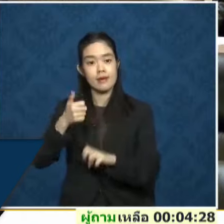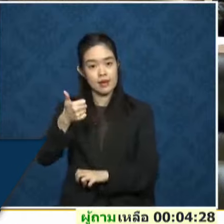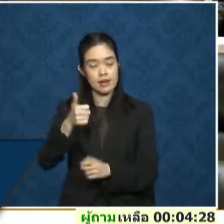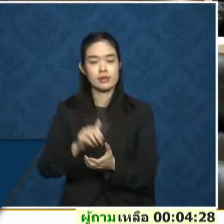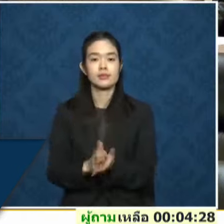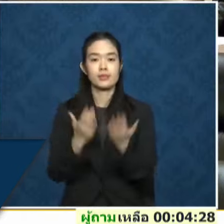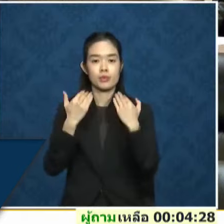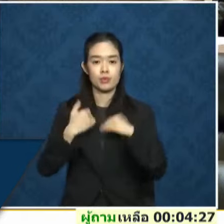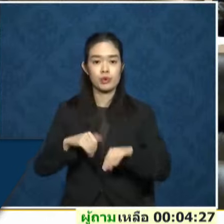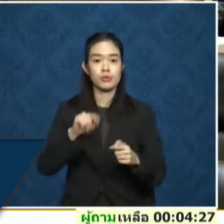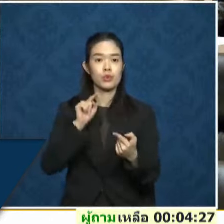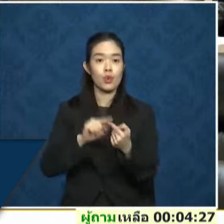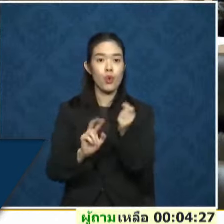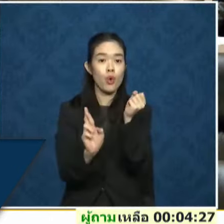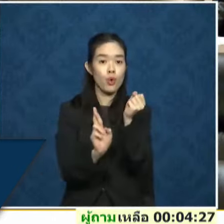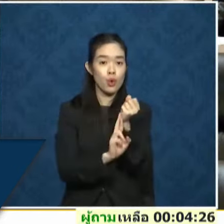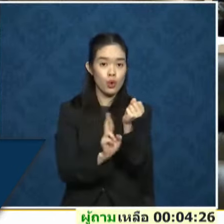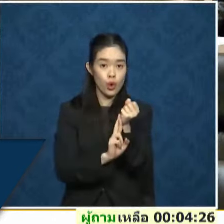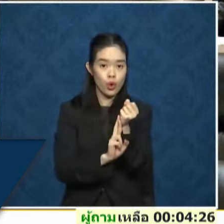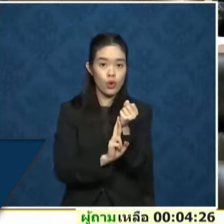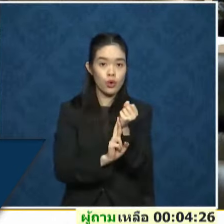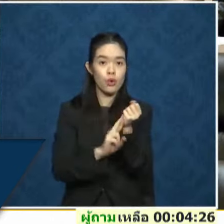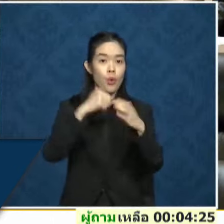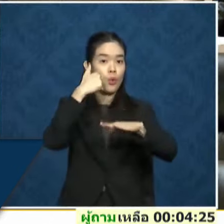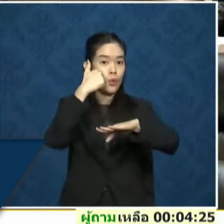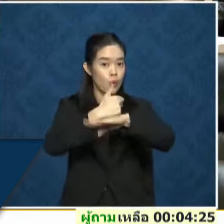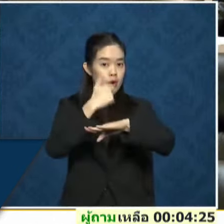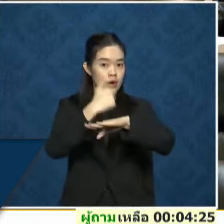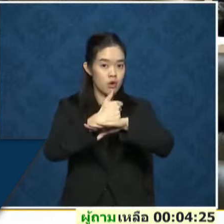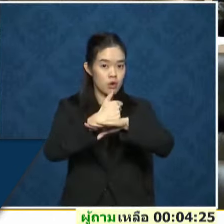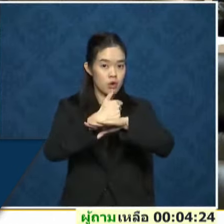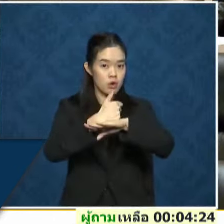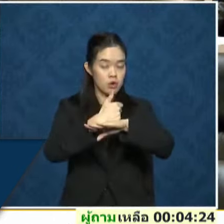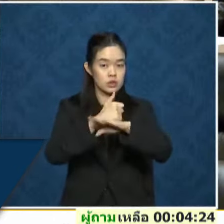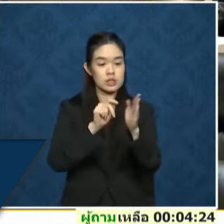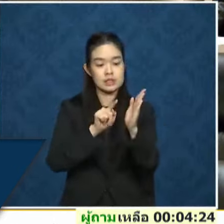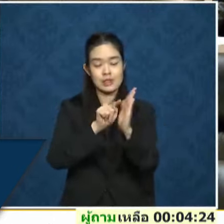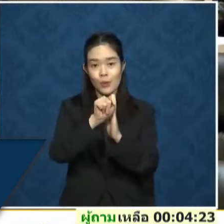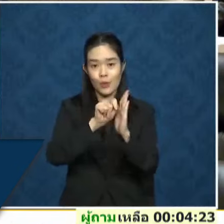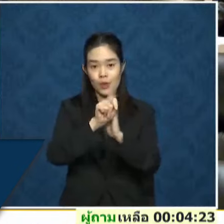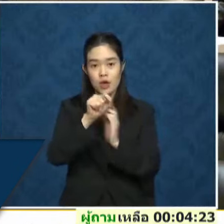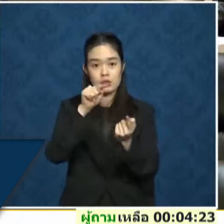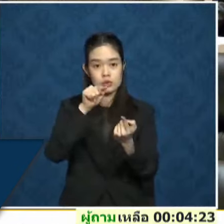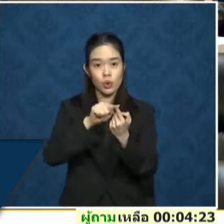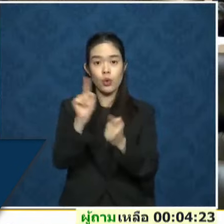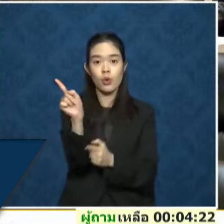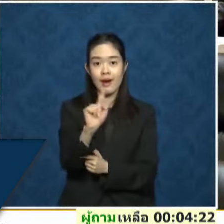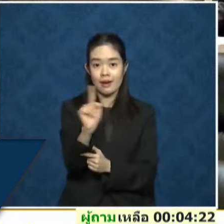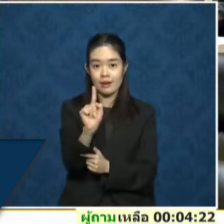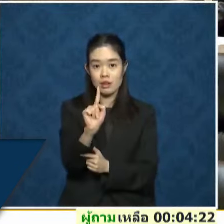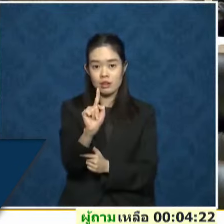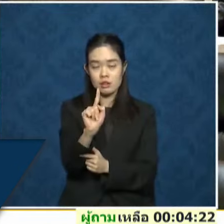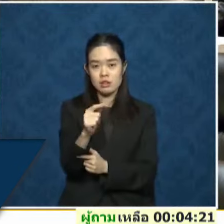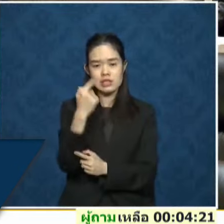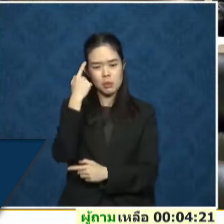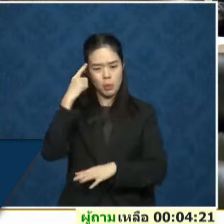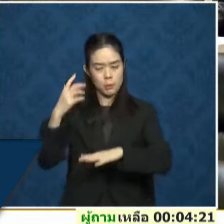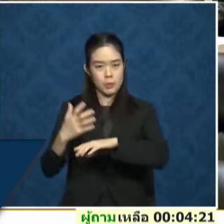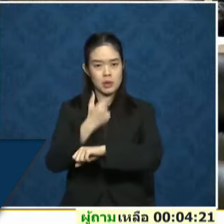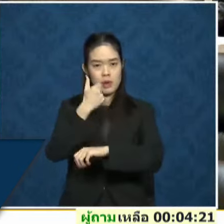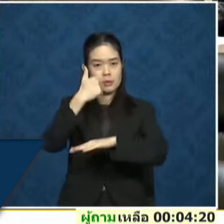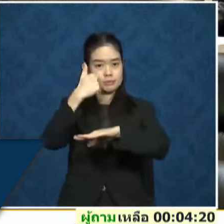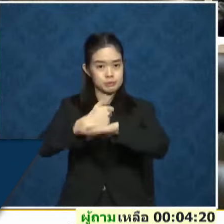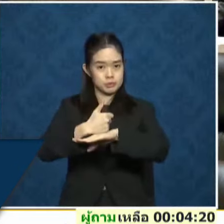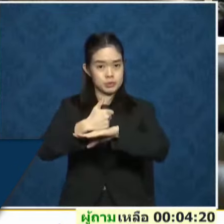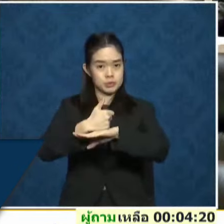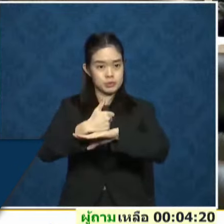โรงเรียนราชประชานุเคราะห์55จังหวัดตราดกระทำการคุกคามทางเพศลูกศิษย์ในโรงเรียนตัวเองล่อลวงด้วยอำนาจที่เหนือกว่าทั้งอำ